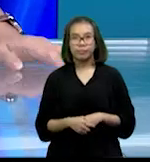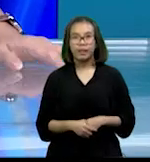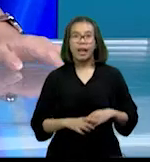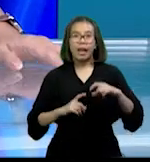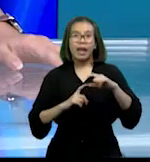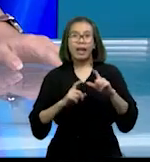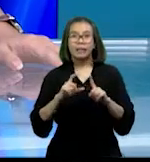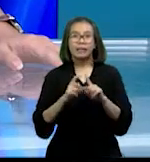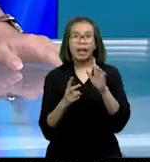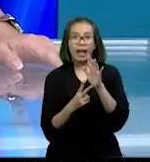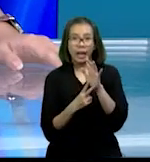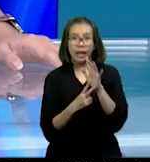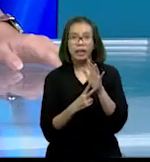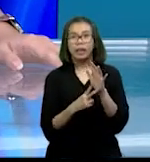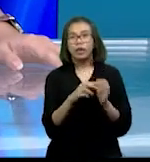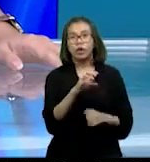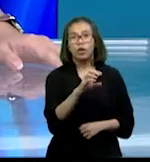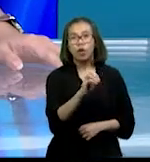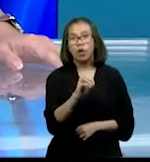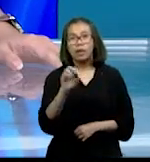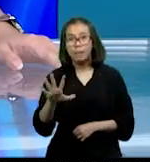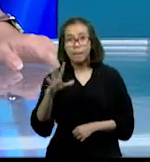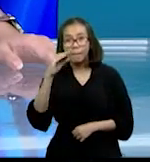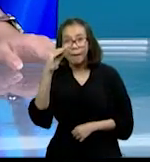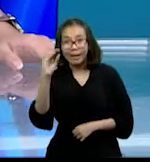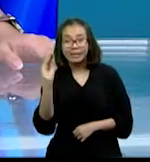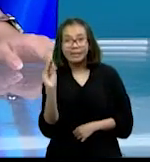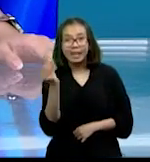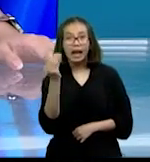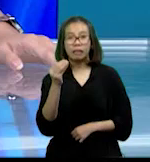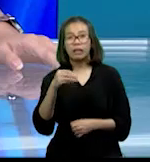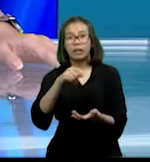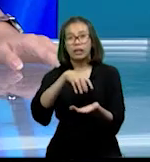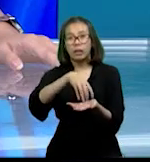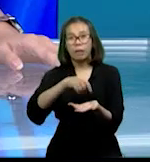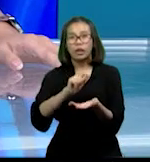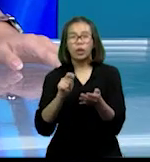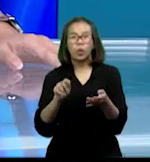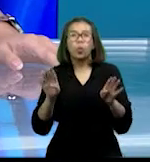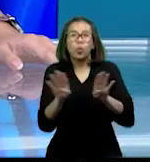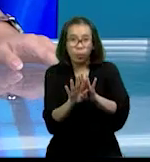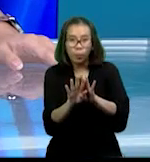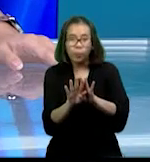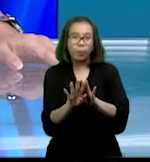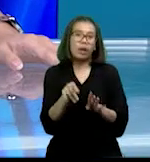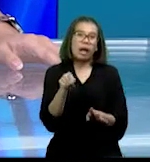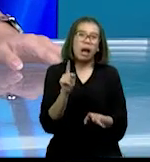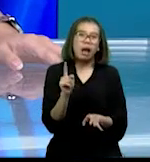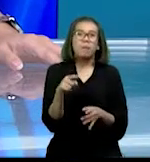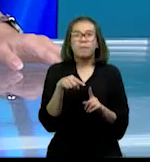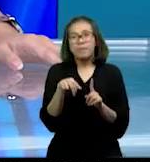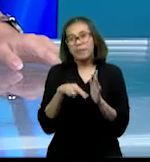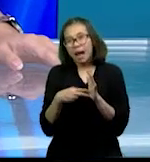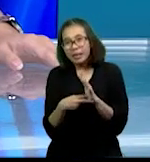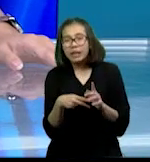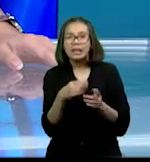Hai Bisa ditutupnya SDN Duri Pulo 05 Pagi Jakarta menambah daftar panjang sekolah yang ditutup sementara akibat temuan kasus